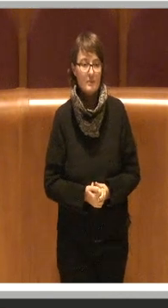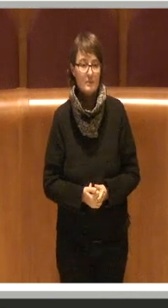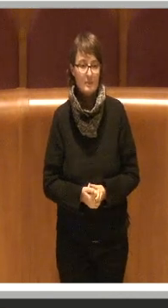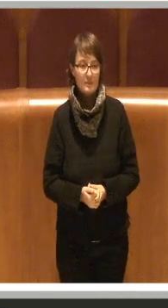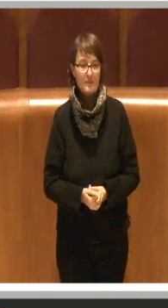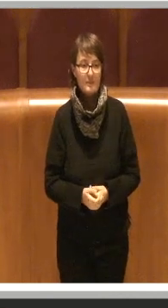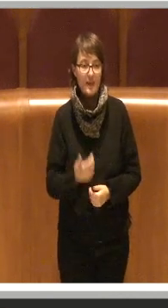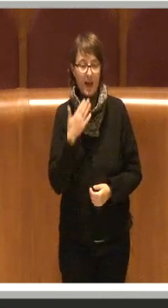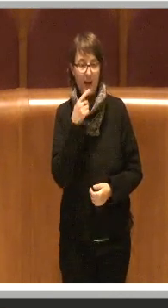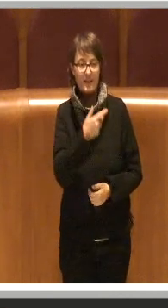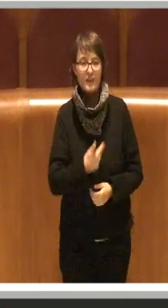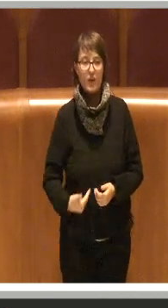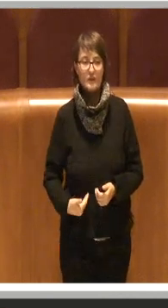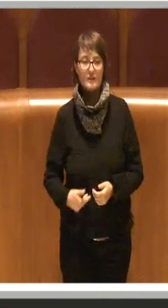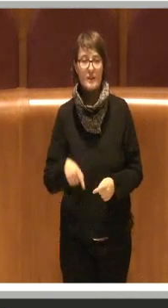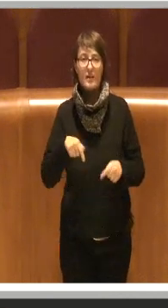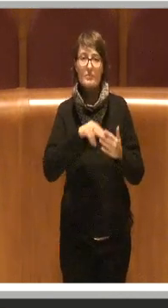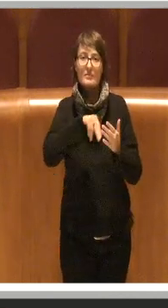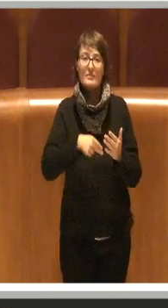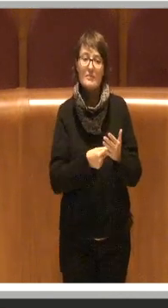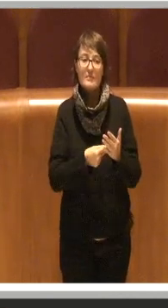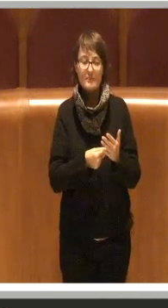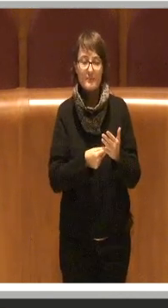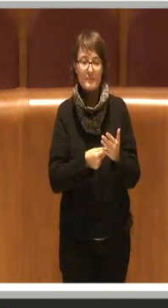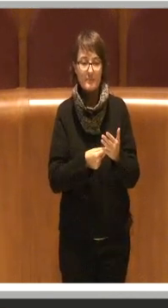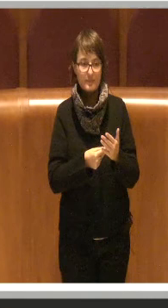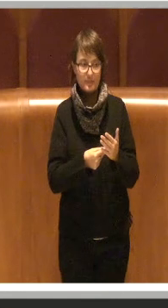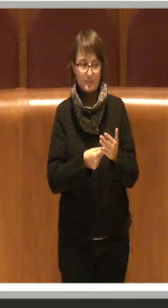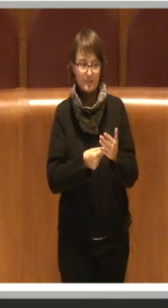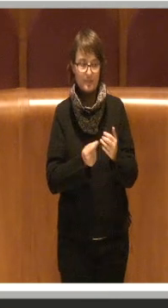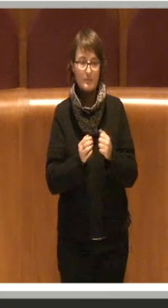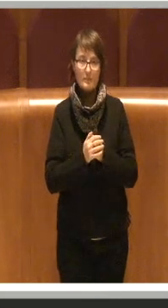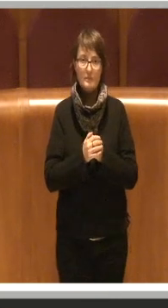Grazie a lei, consigliere. È iscritto